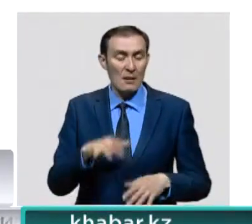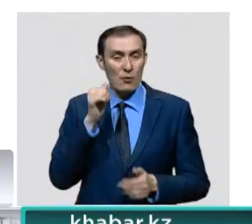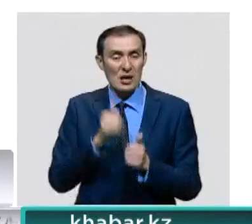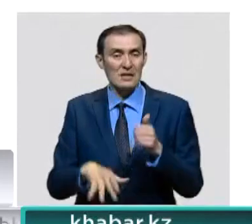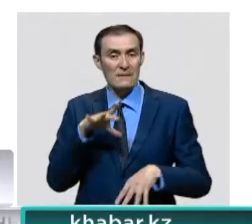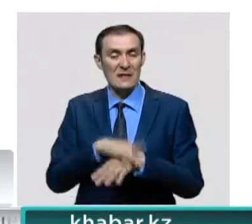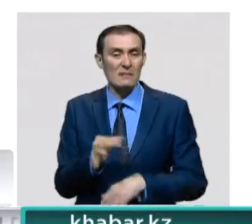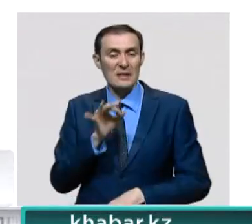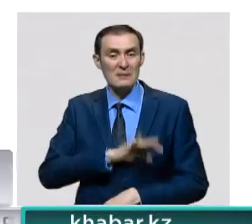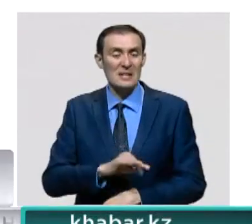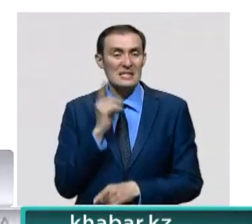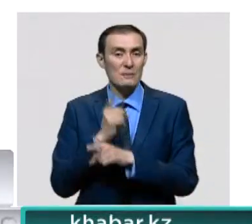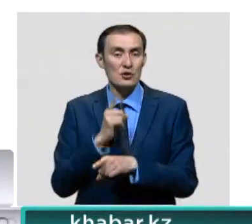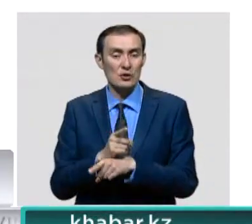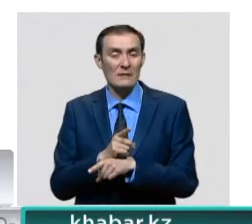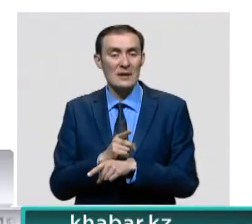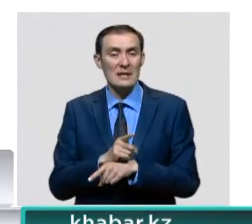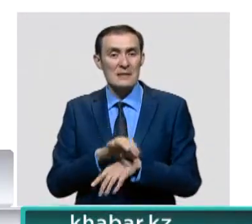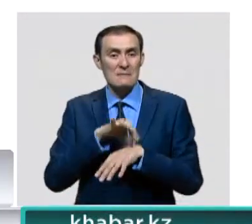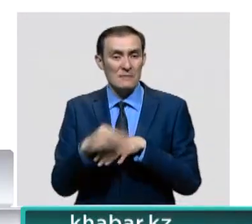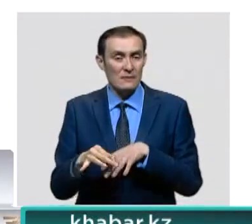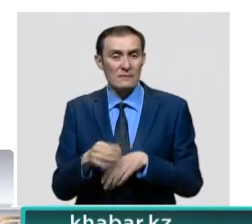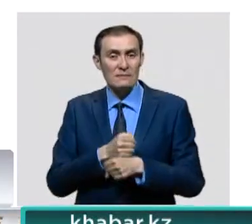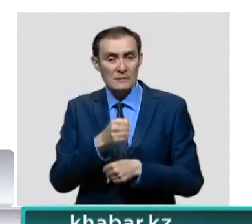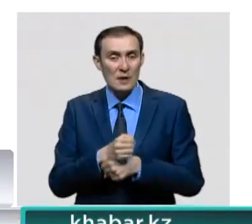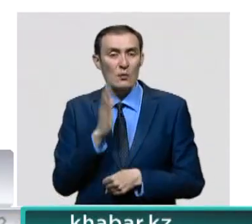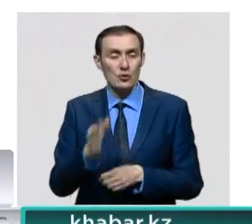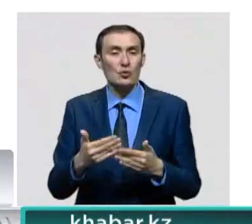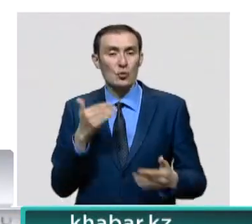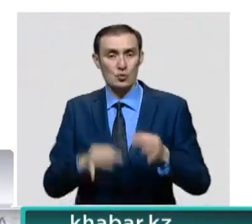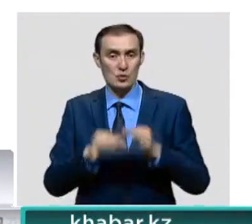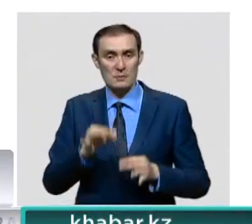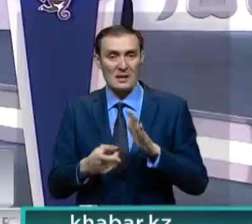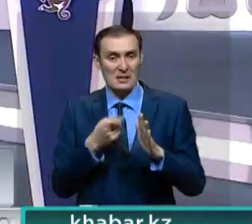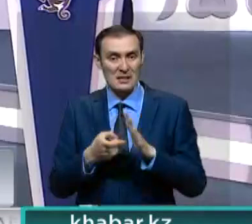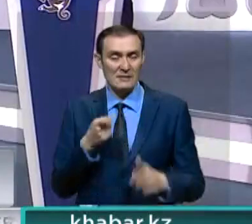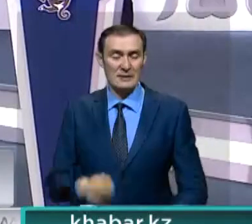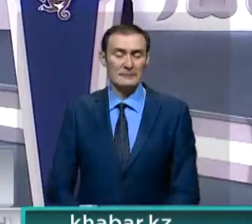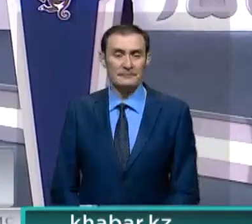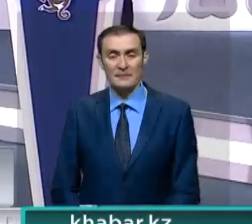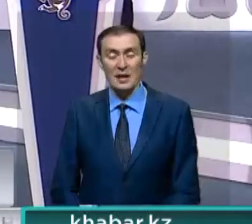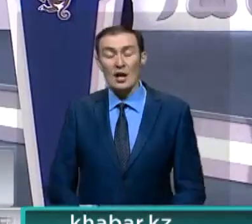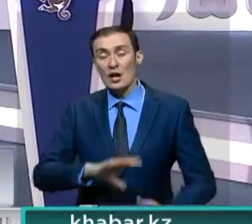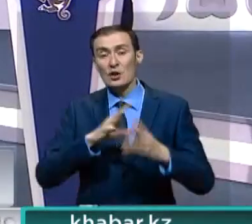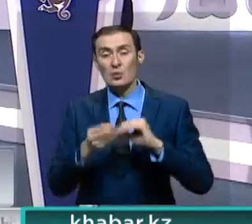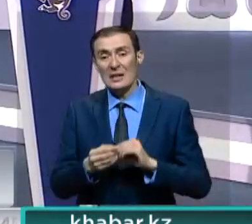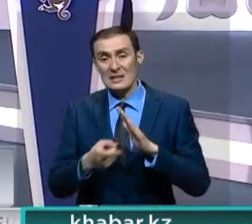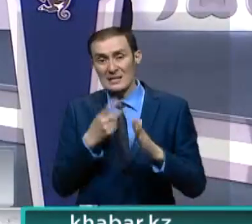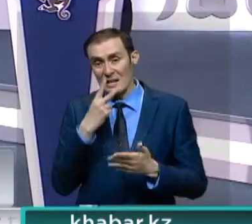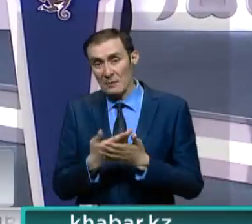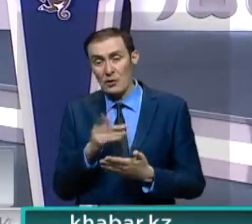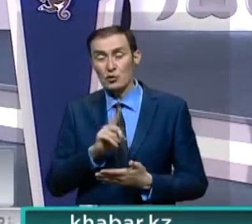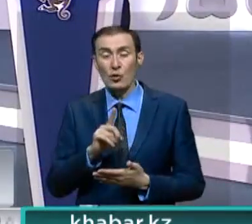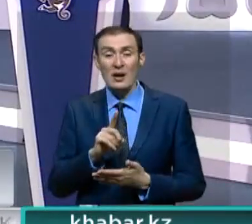фактам применения недозволенных методов следствия проводится досудебное расследование. Результаты следствия показывают,